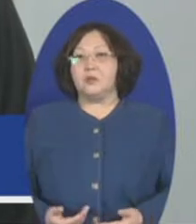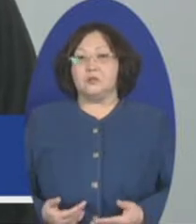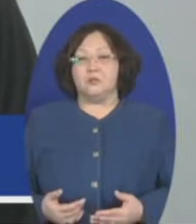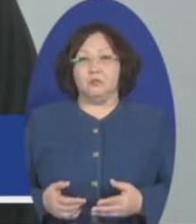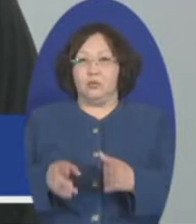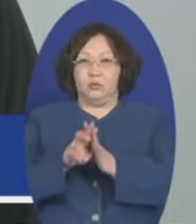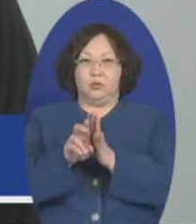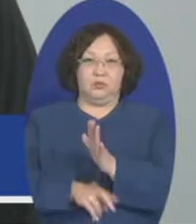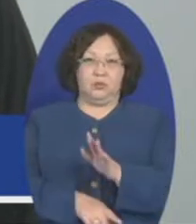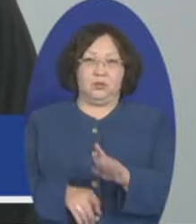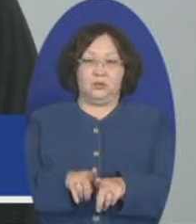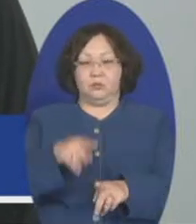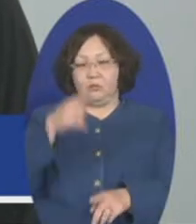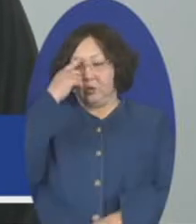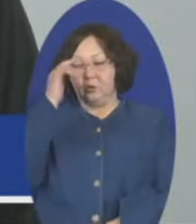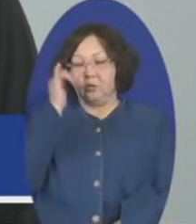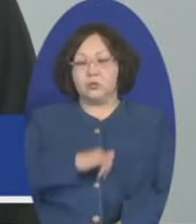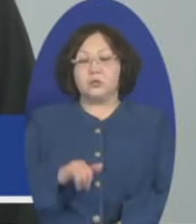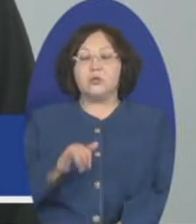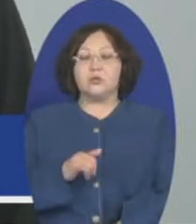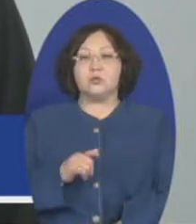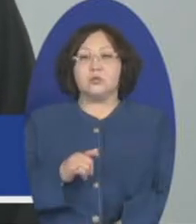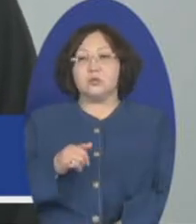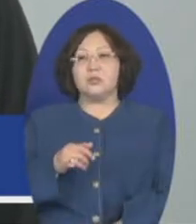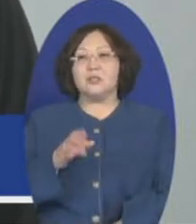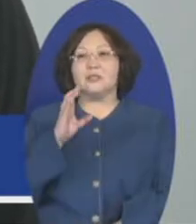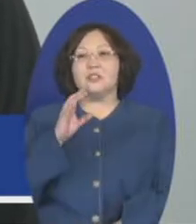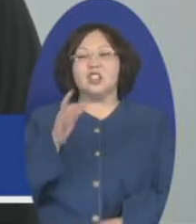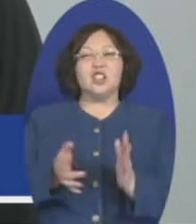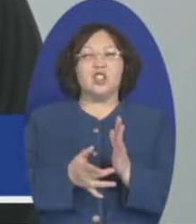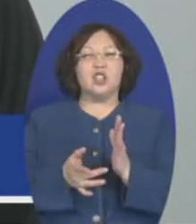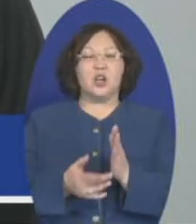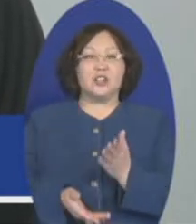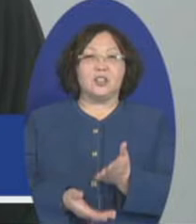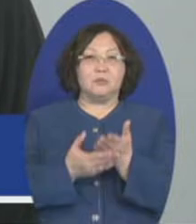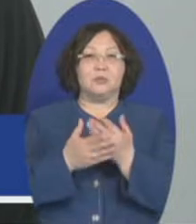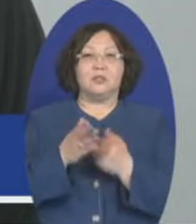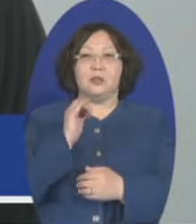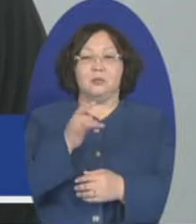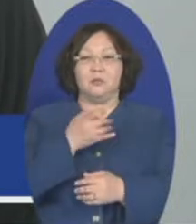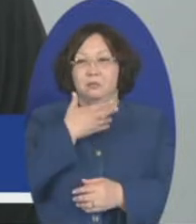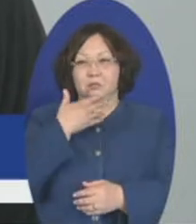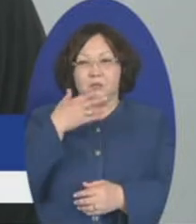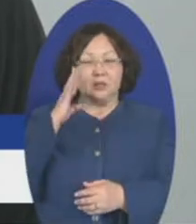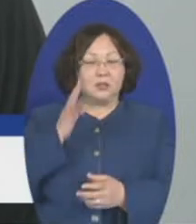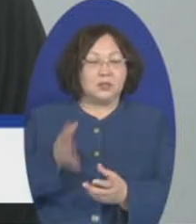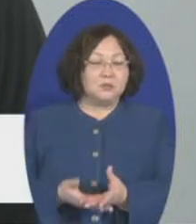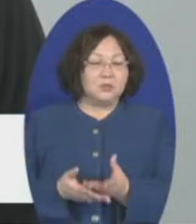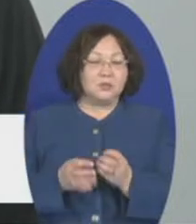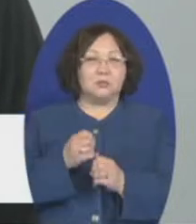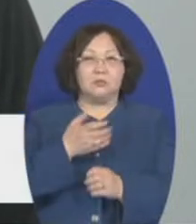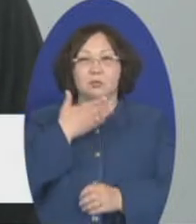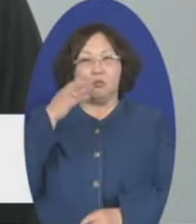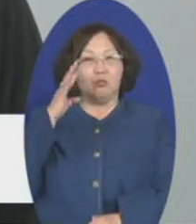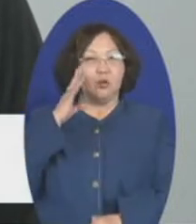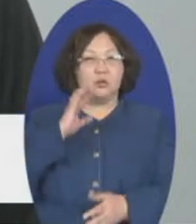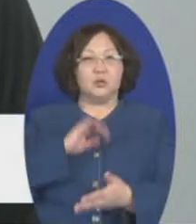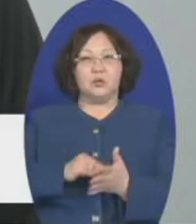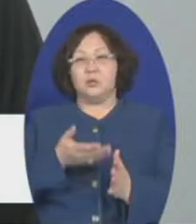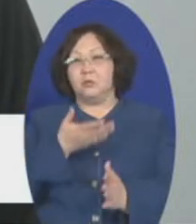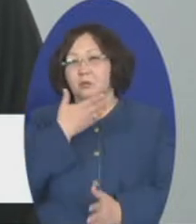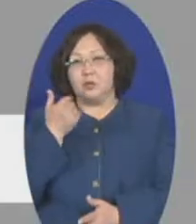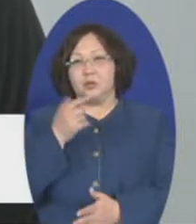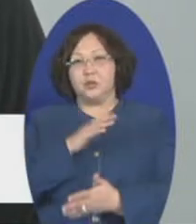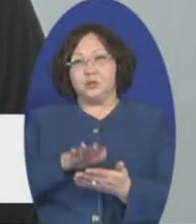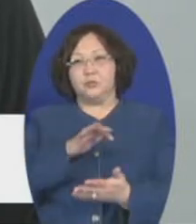хэмжээнд технологийн салбар ямар ч дэмжлэг байхгүй, ямар ч одоо бодлого байхгүй явж ирсэн. Тэгэхээр яг одоо шин тутам